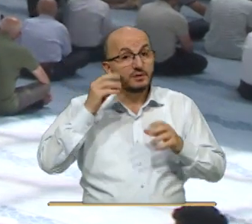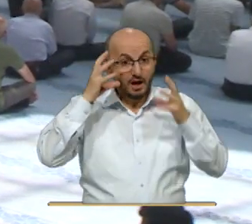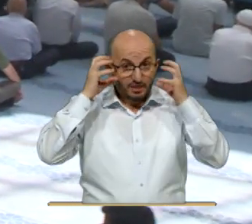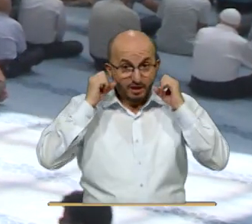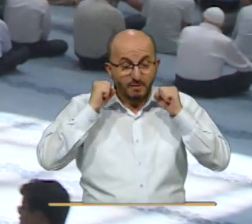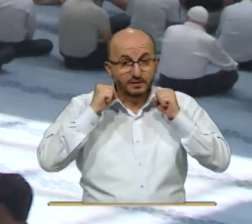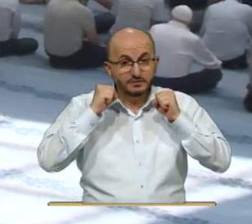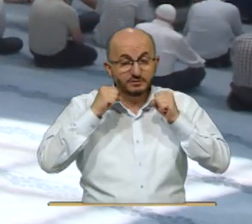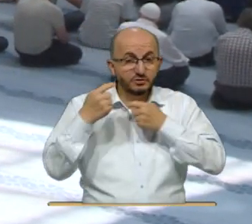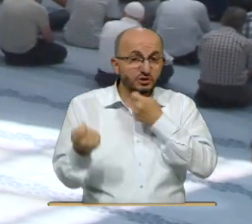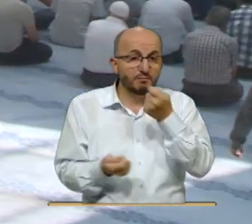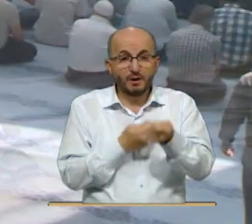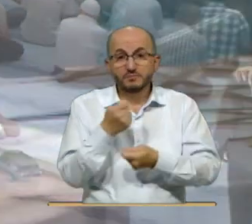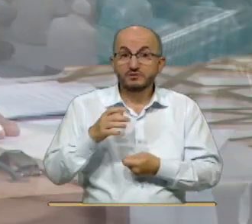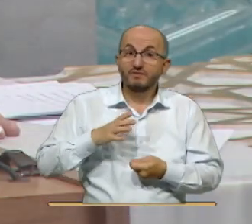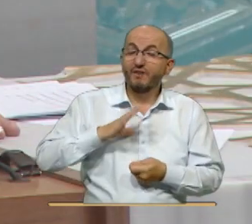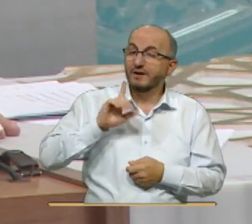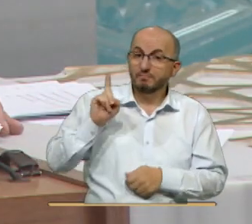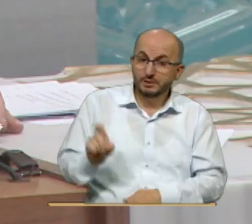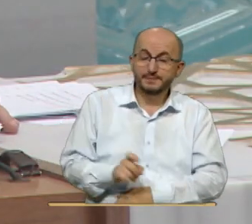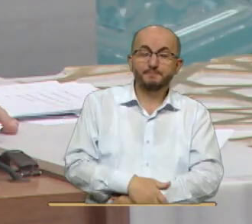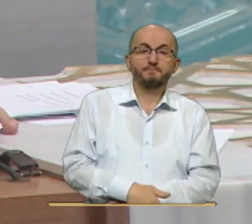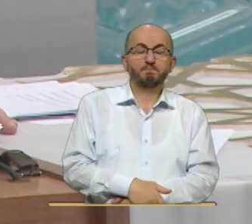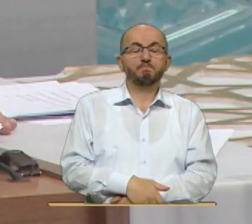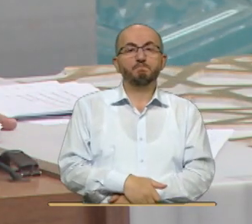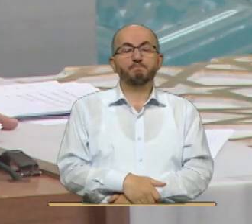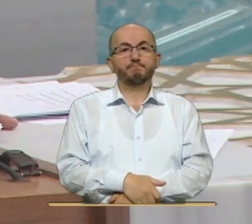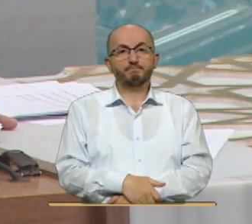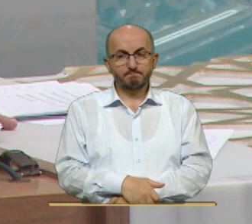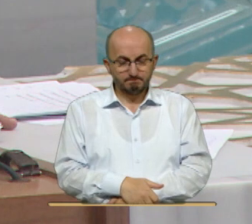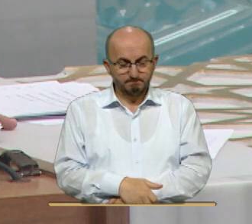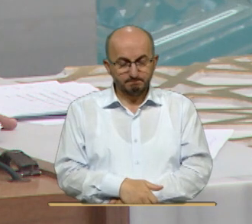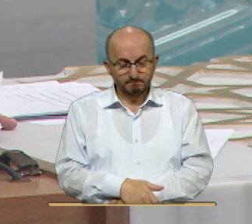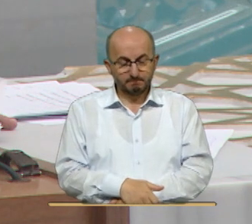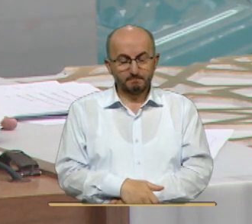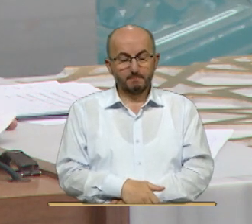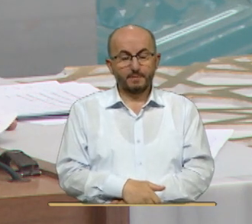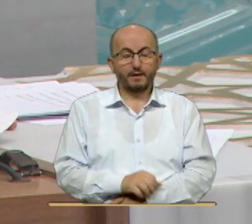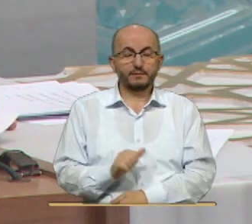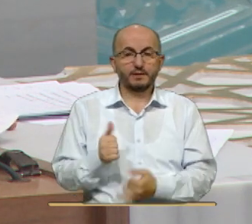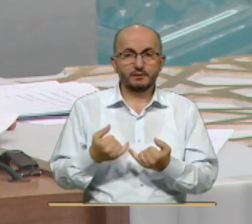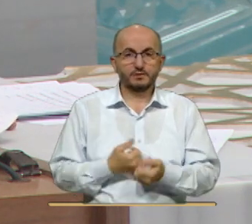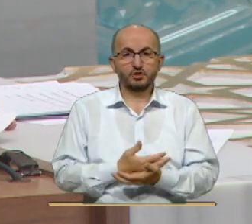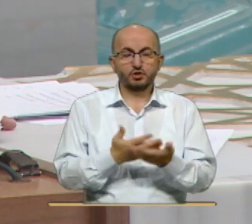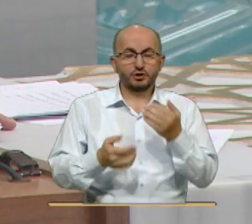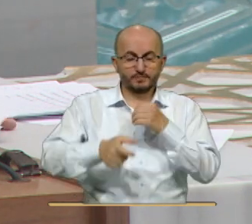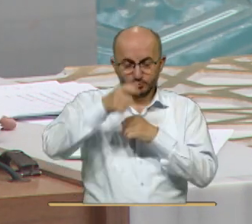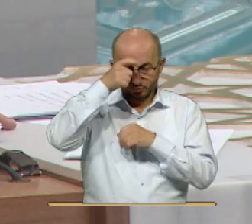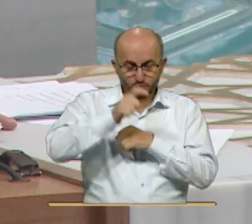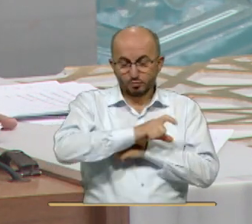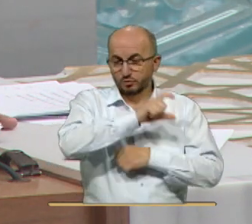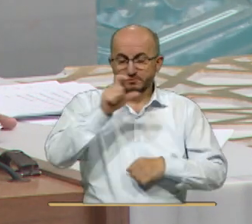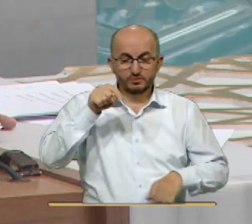noktasında çabamız nedir? Evet. Değerli kardeşlerim, ülkemizde şu